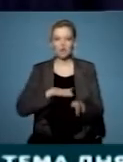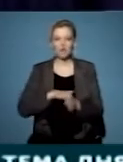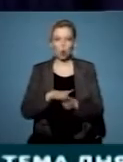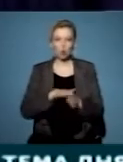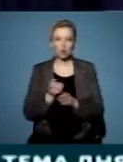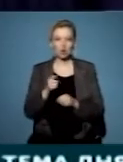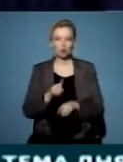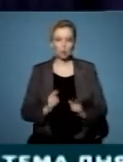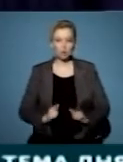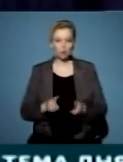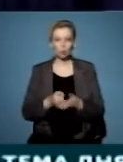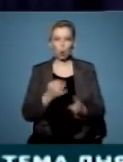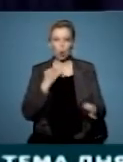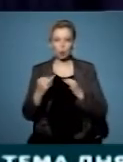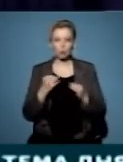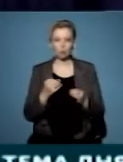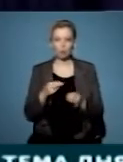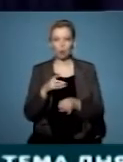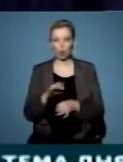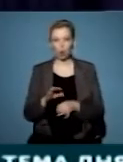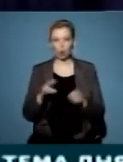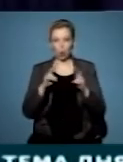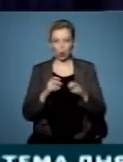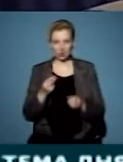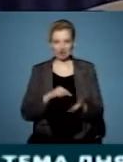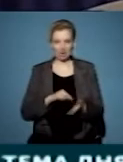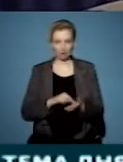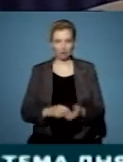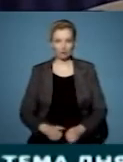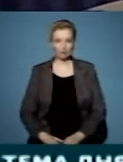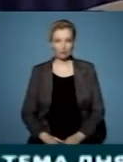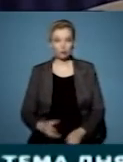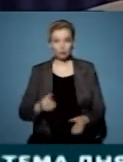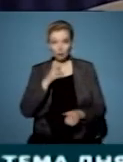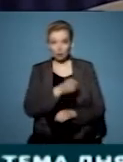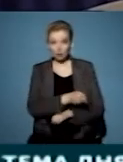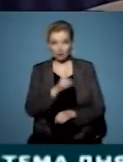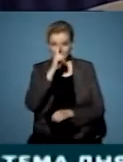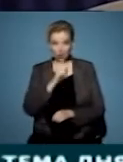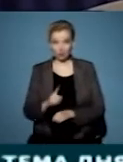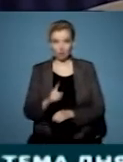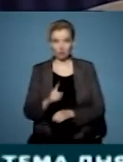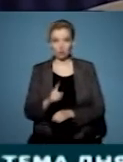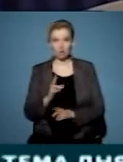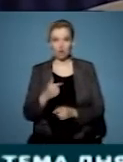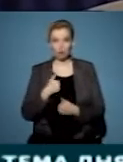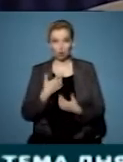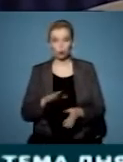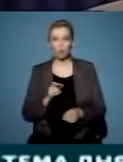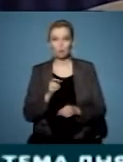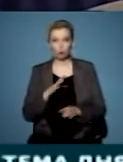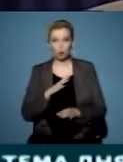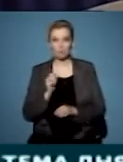того, щоб приступити до розмови про розгляд тарифу? За період, за місяць, буде місяць, як я була